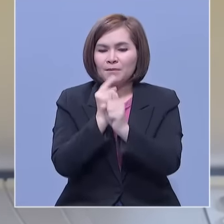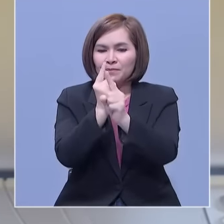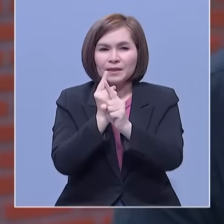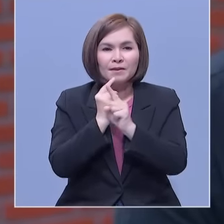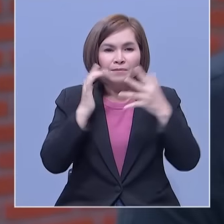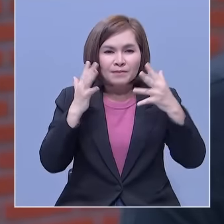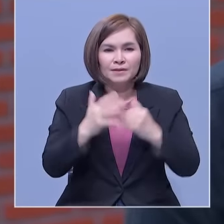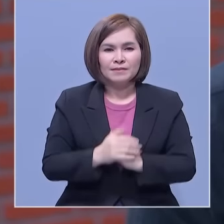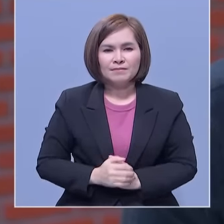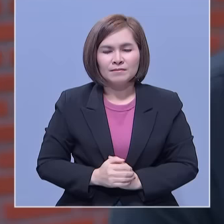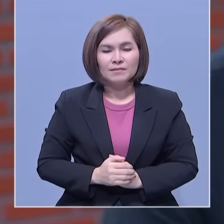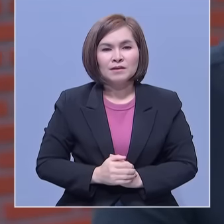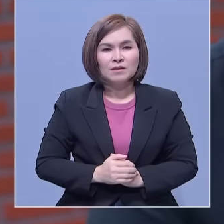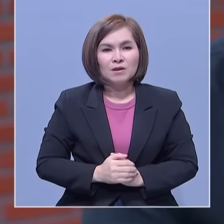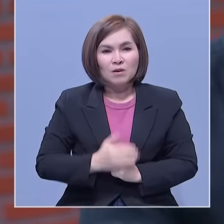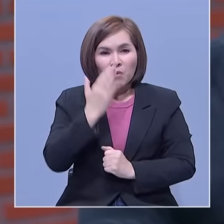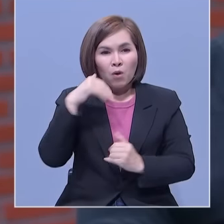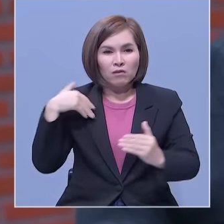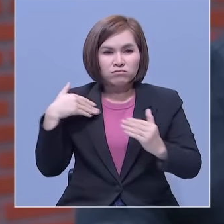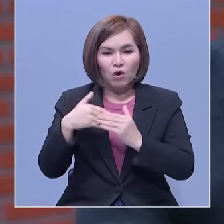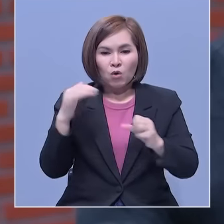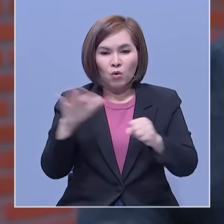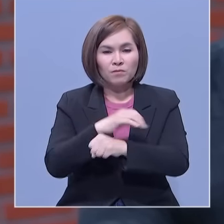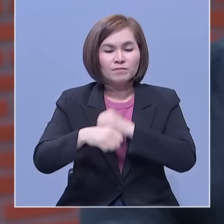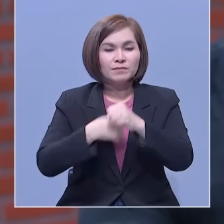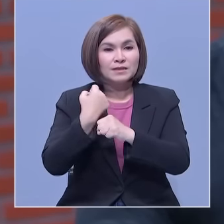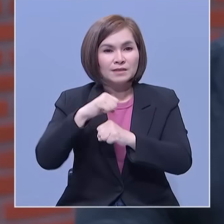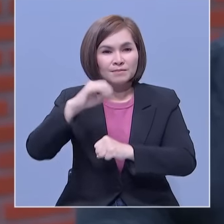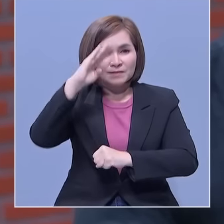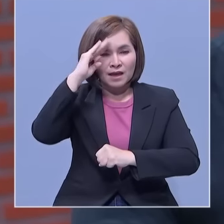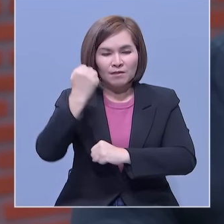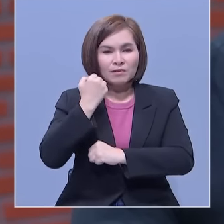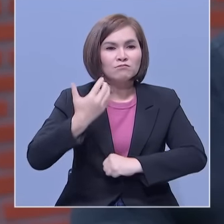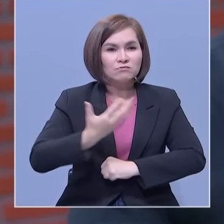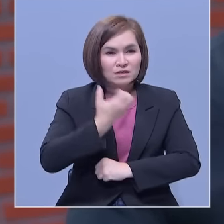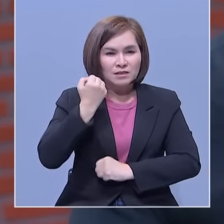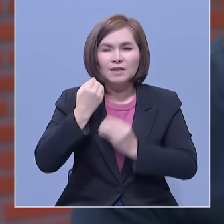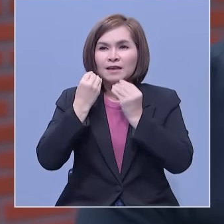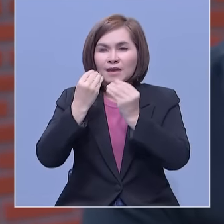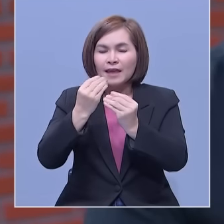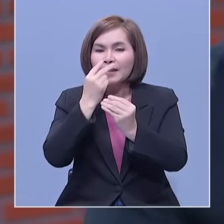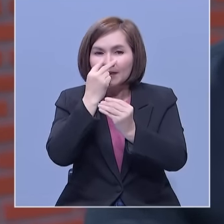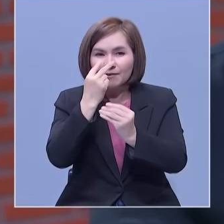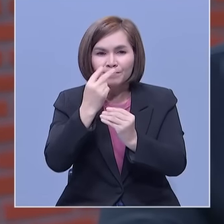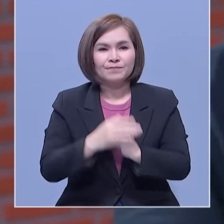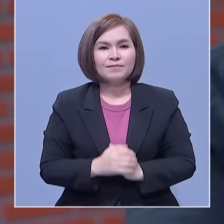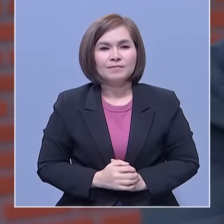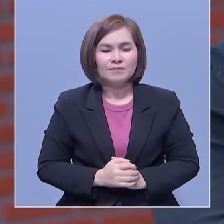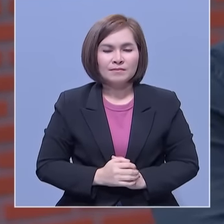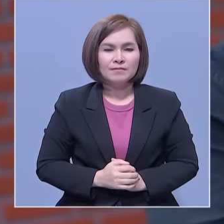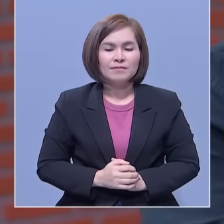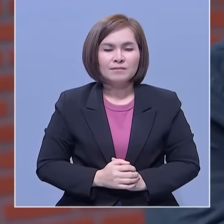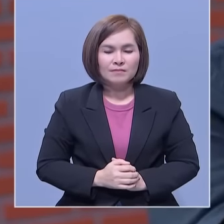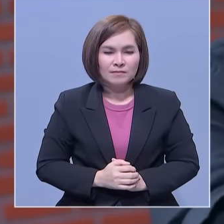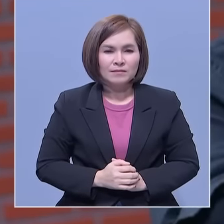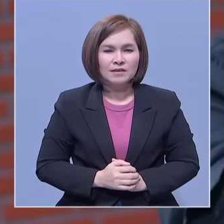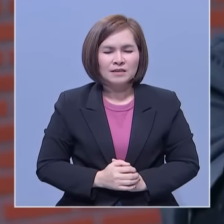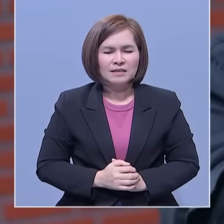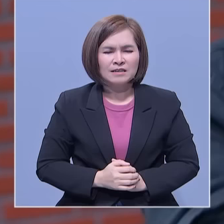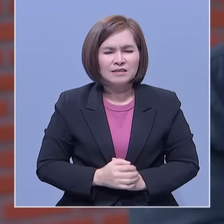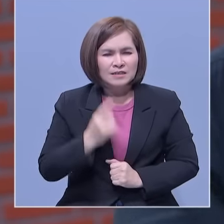สัญลักษณ์ในวันครบรอบ 10ปีรัฐประหารก็นี้เป็นการส่งสัญญาณถึงนายใหญ่นะคะออ๋อที่บอกว่าเมื่อกี้ใช่มยจริงๆเนี่ย